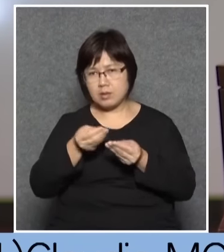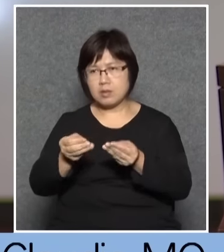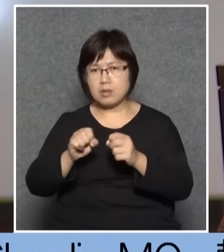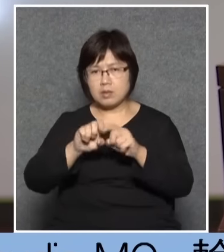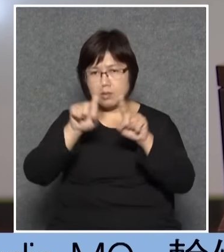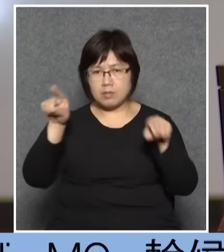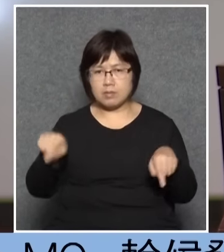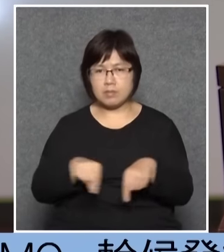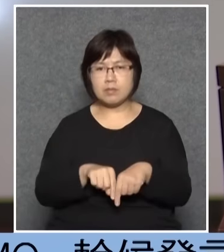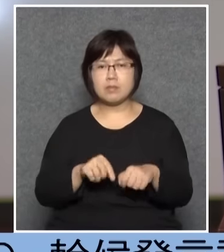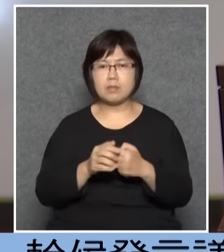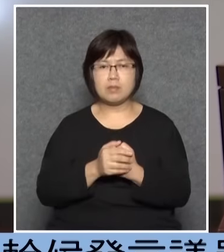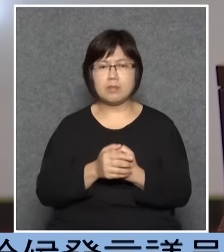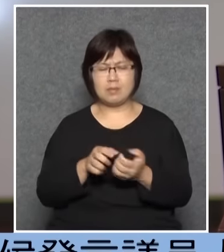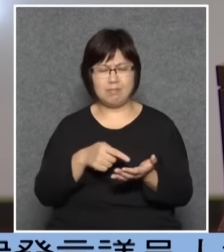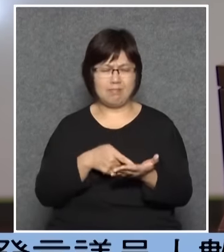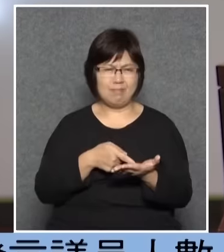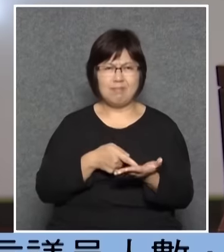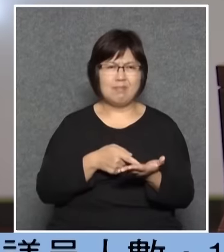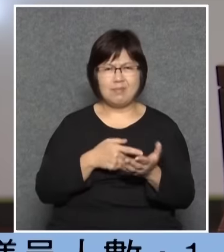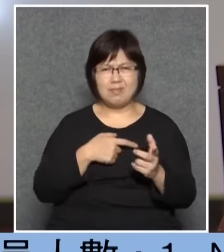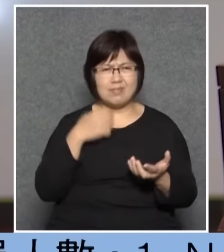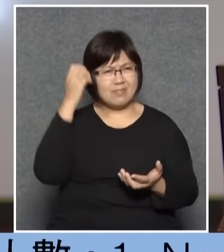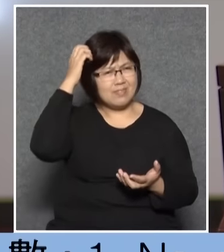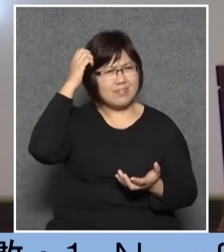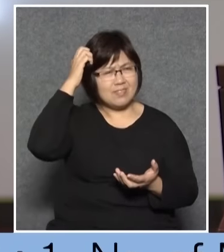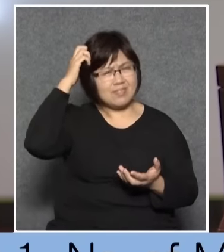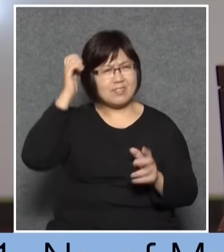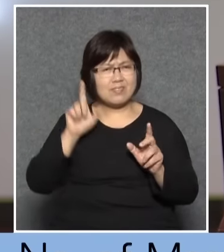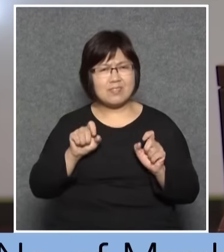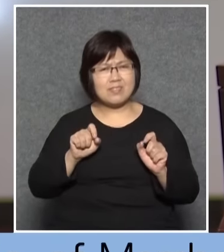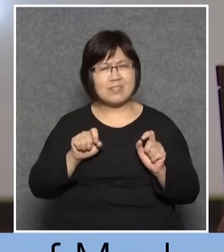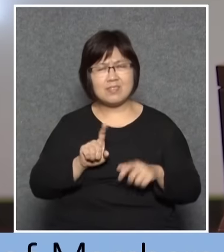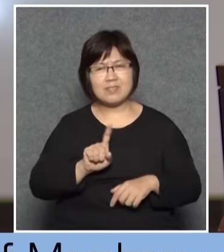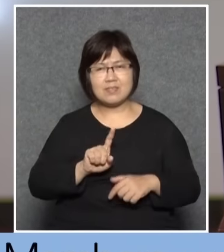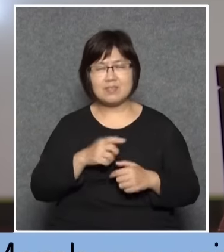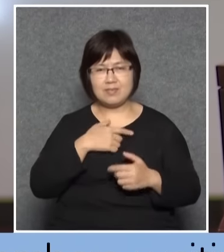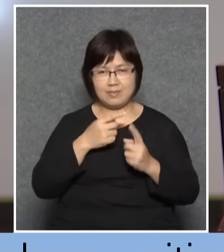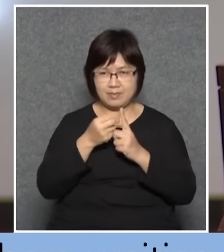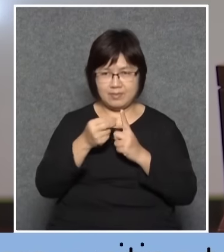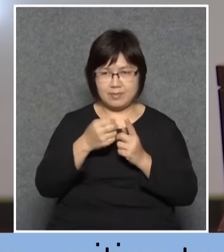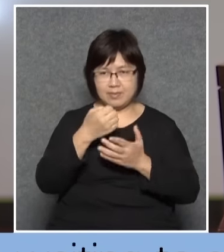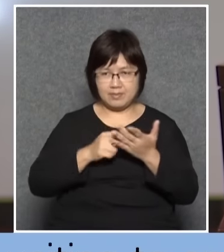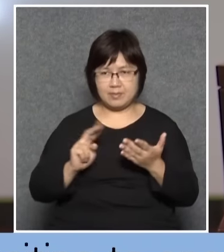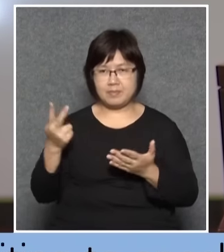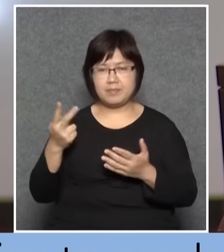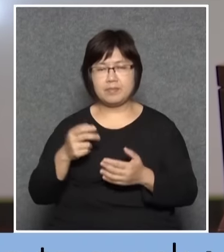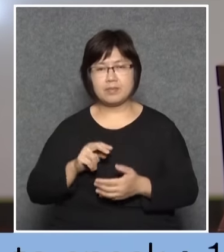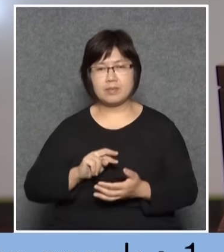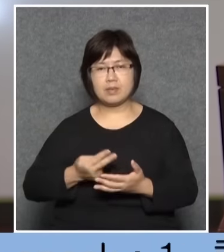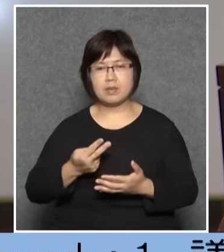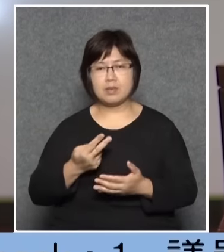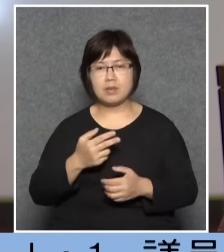咪？你真係好難解，點解咧？係咪？即係呢個第17條嘅修正案就係修訂條例嘅